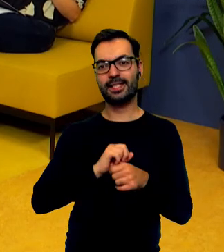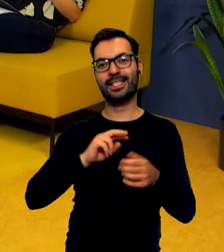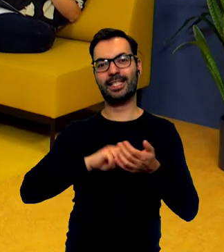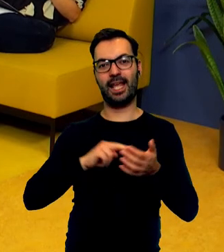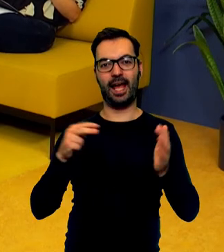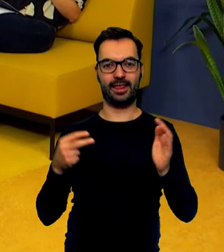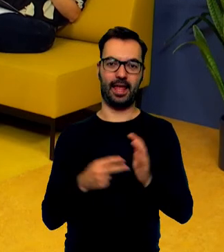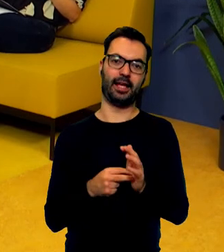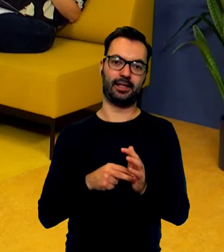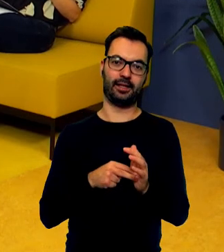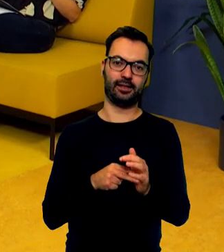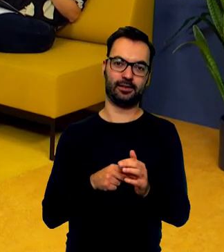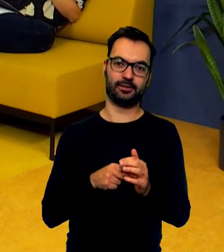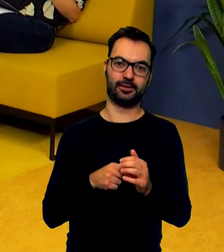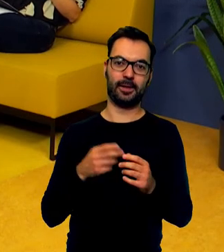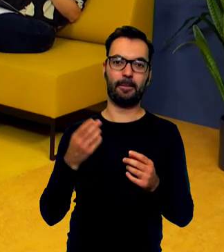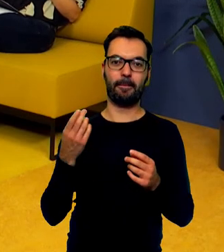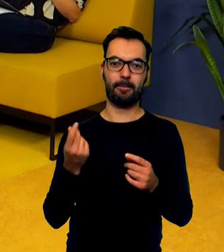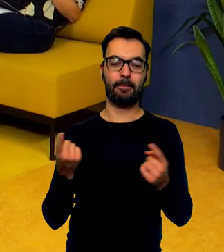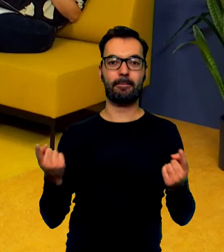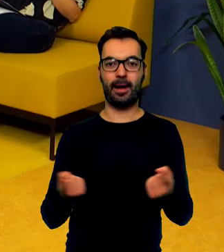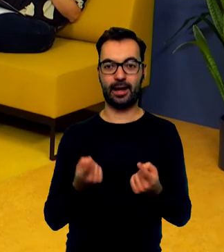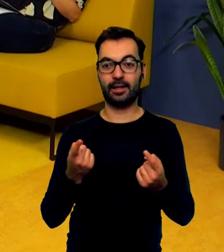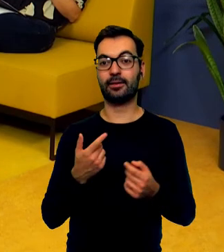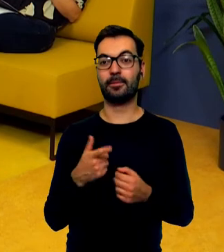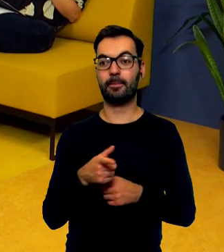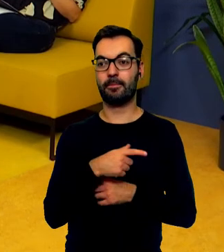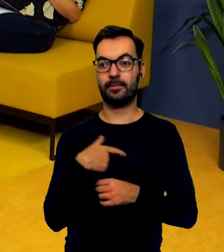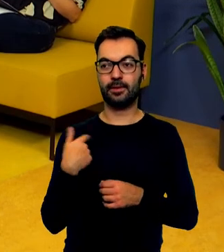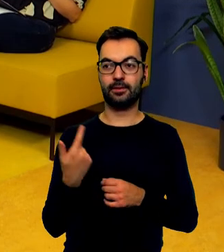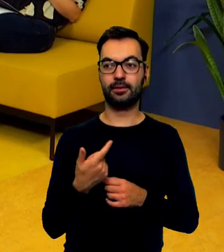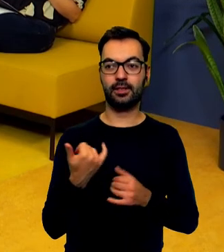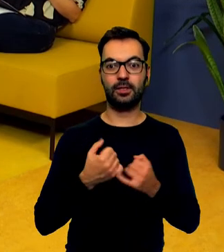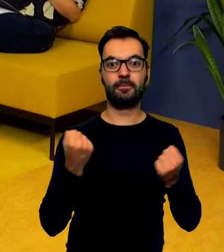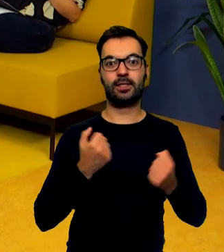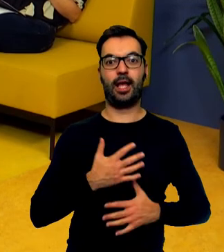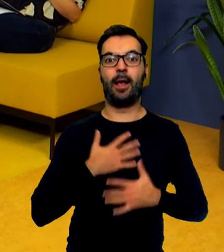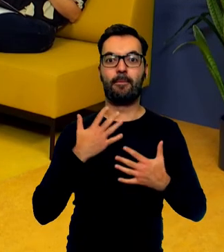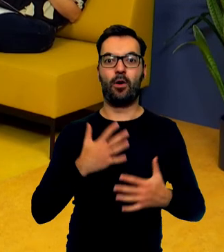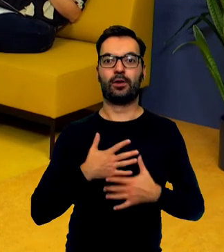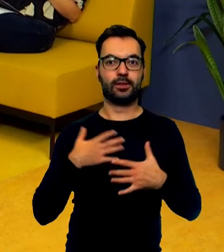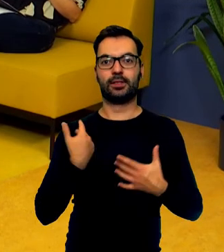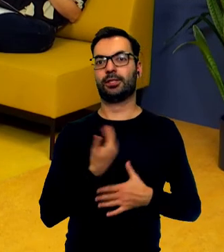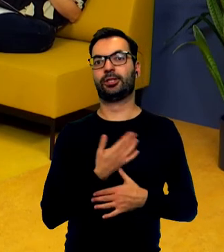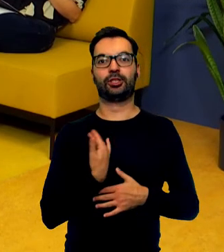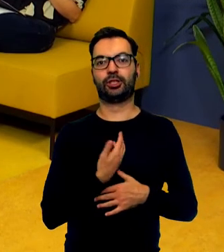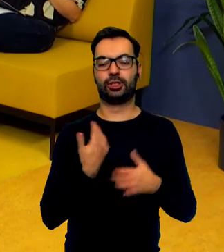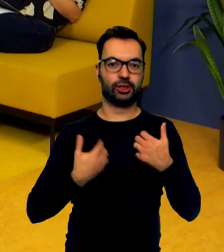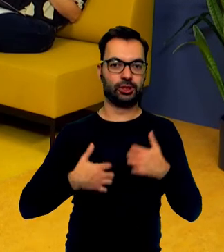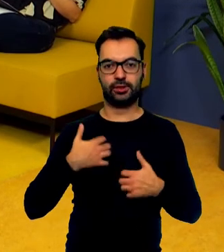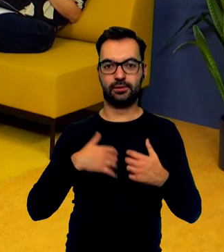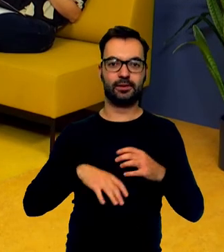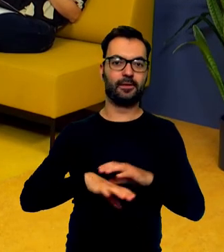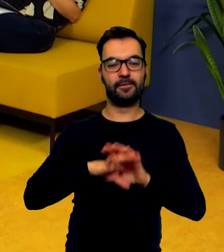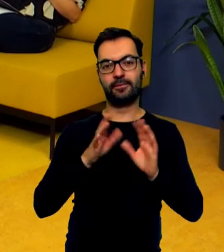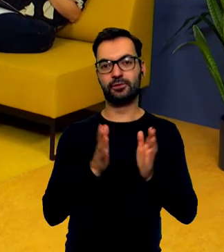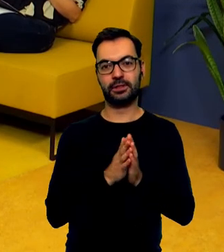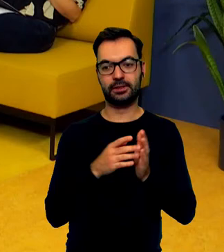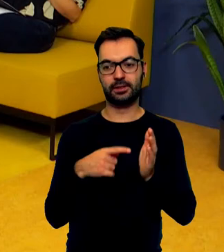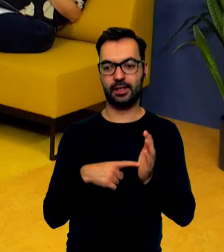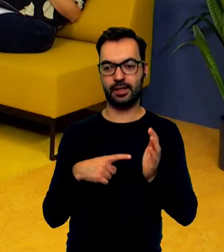strategii marketingowej. Im mocniej jesteśmy emocjonalnie rozwibrowani, tym właśnie wszystkie